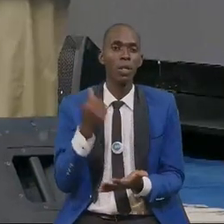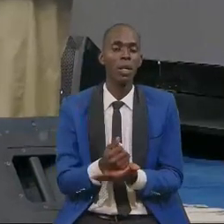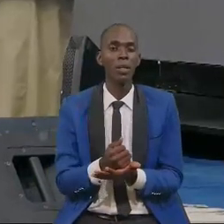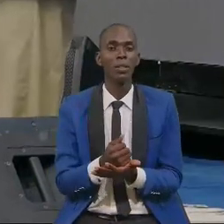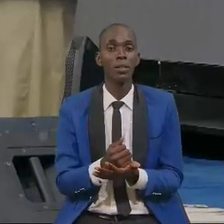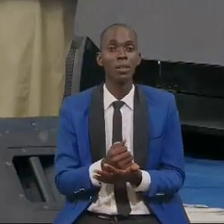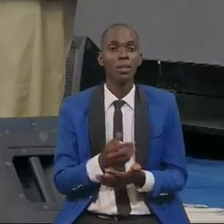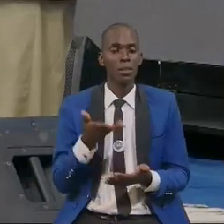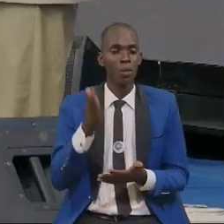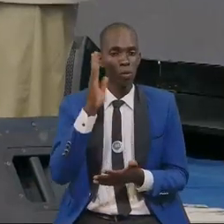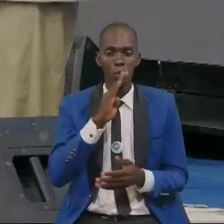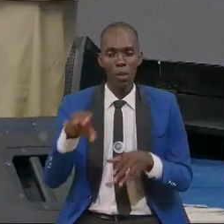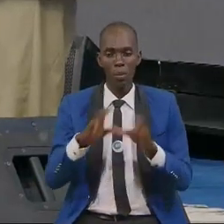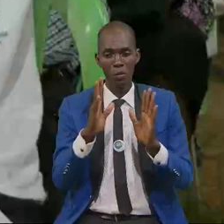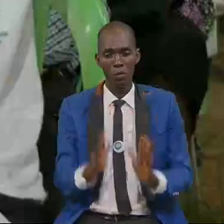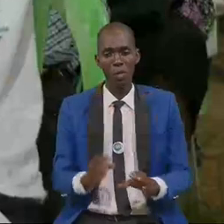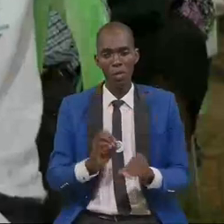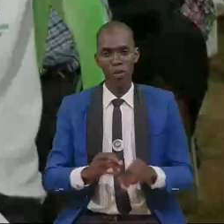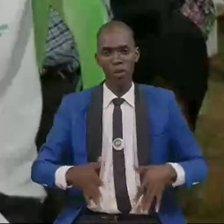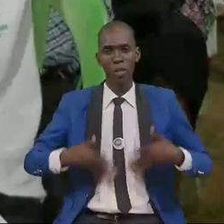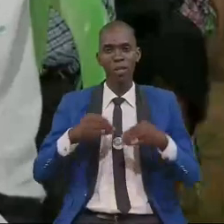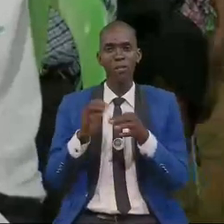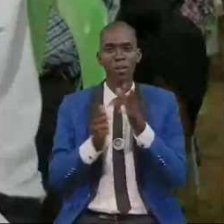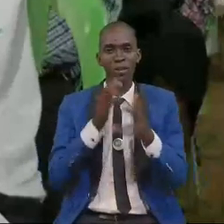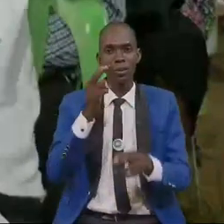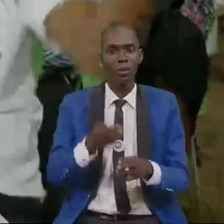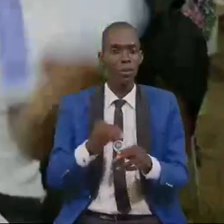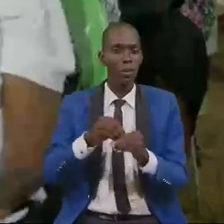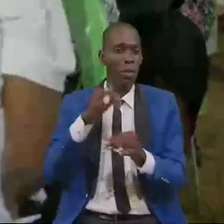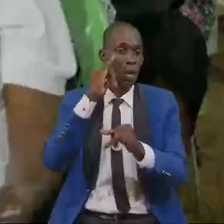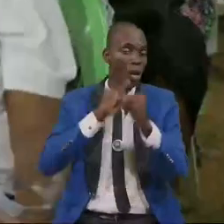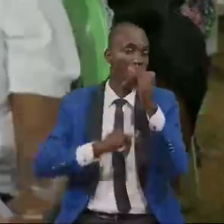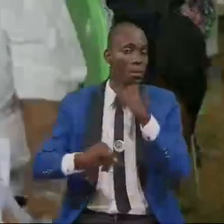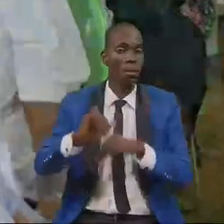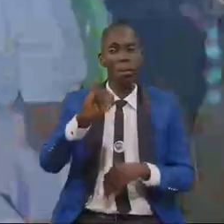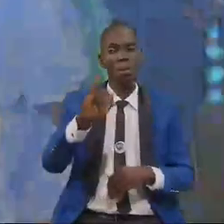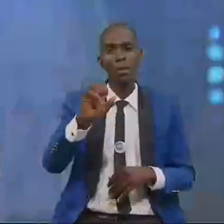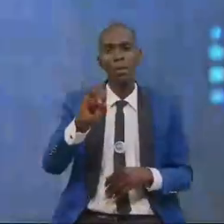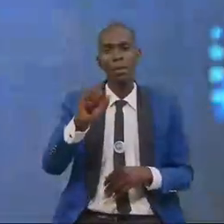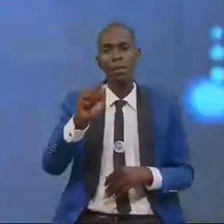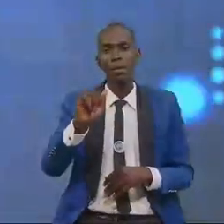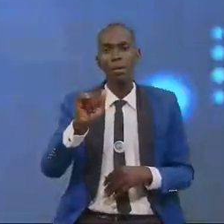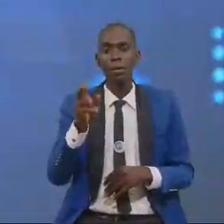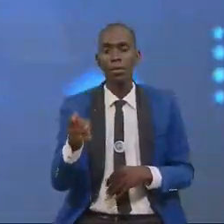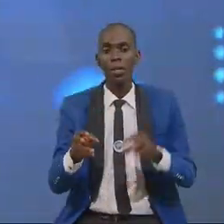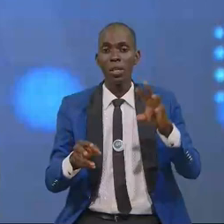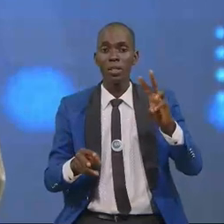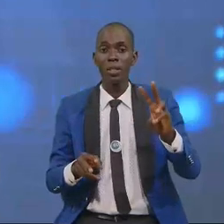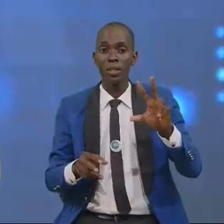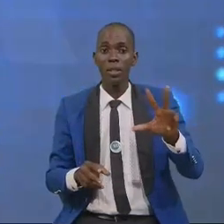l'accomplissement dans ta vie en Isaïe 53 verset 1 Ésaïe